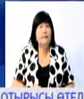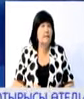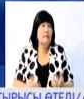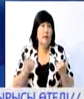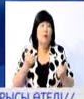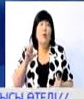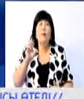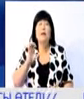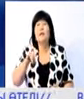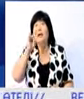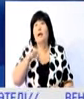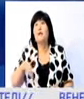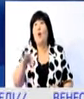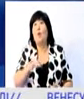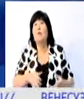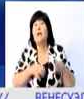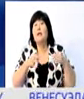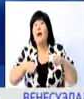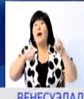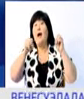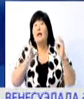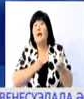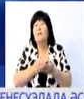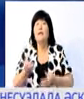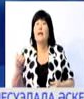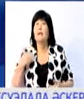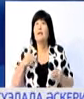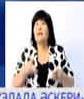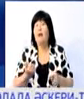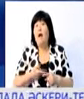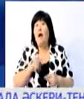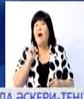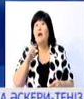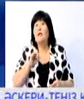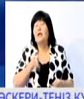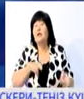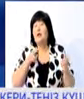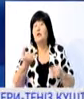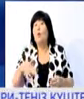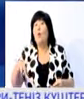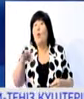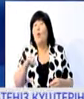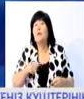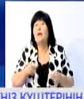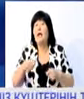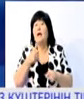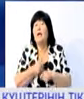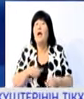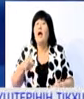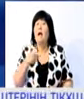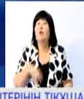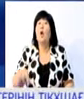Бүгін Батыс Қазақстан облысының делегациясы арнайы миссиямен Сыр еліне келді. Ақжайықтан келген ағайынды сол облыстың әкімінің орынбасары